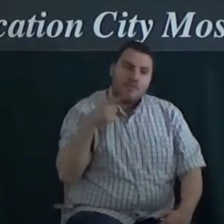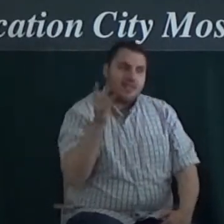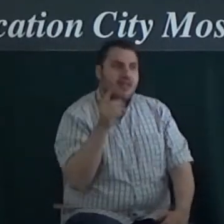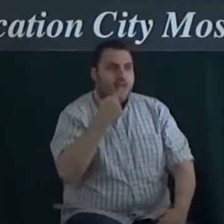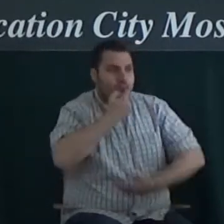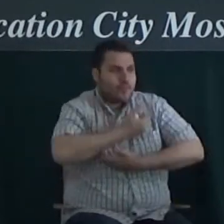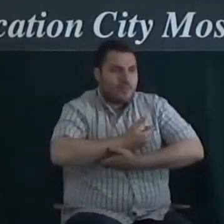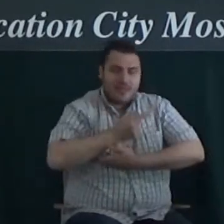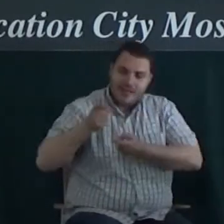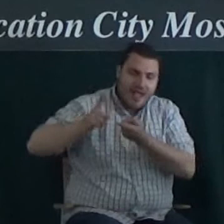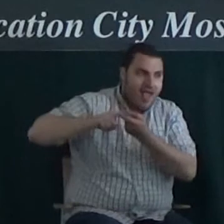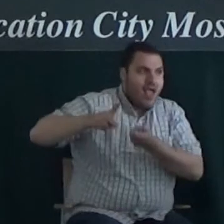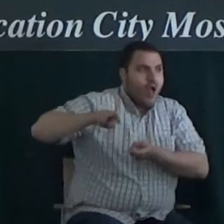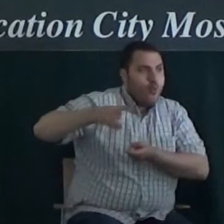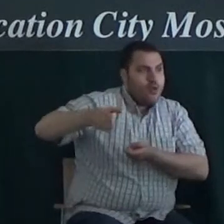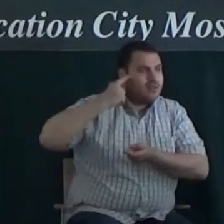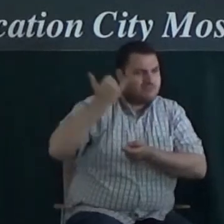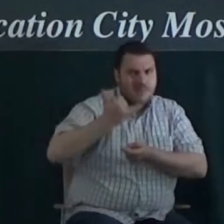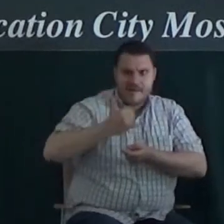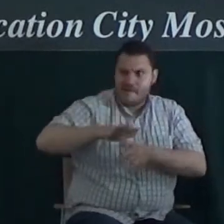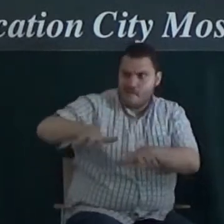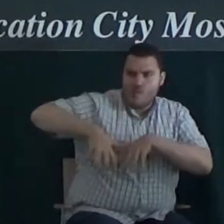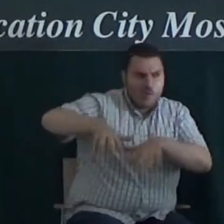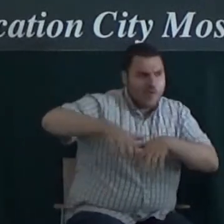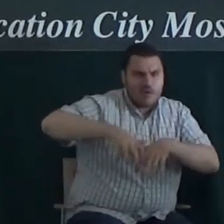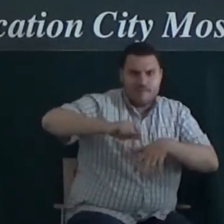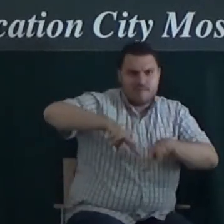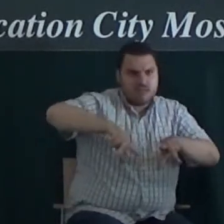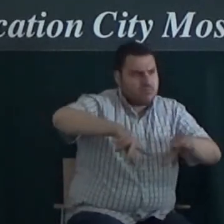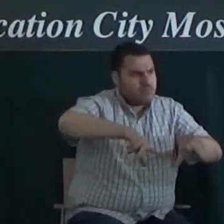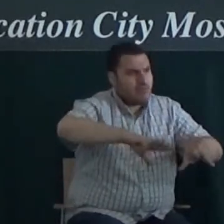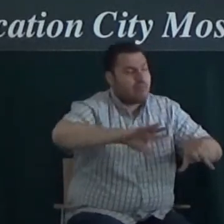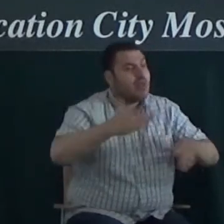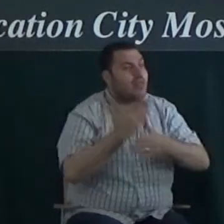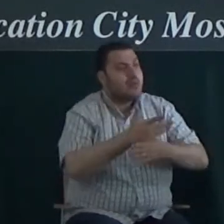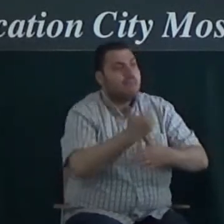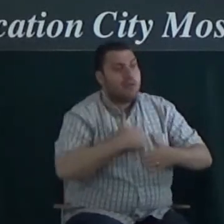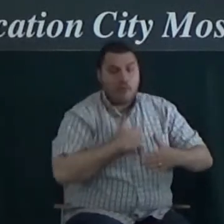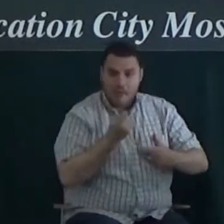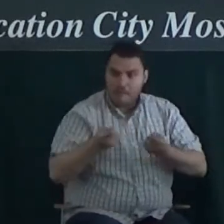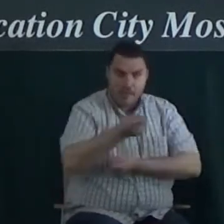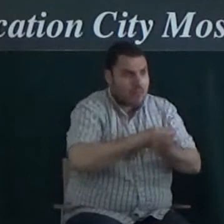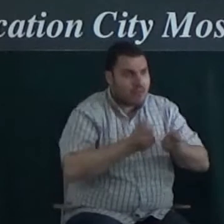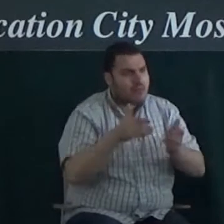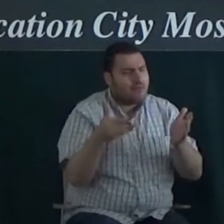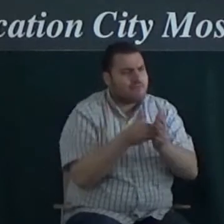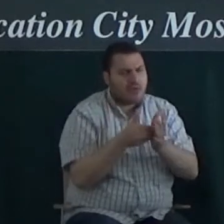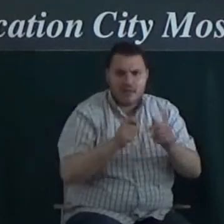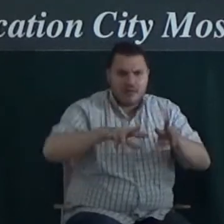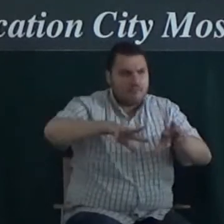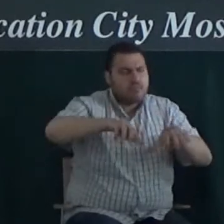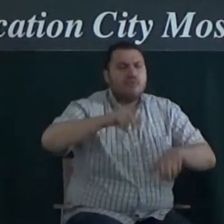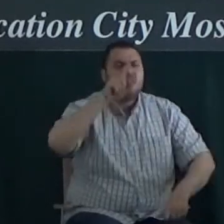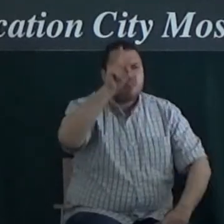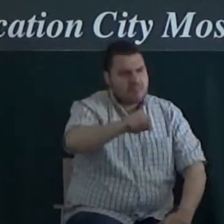يوما أمر بقتلهم وسلب أموالهم بعد أن كانت أموالهم تجري بين أيديهم جري الماء، فأمر